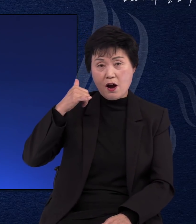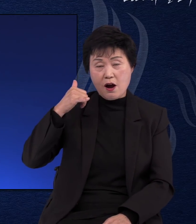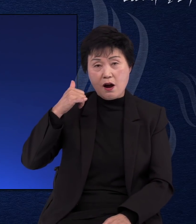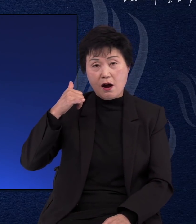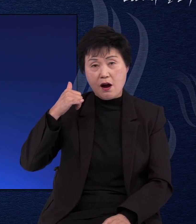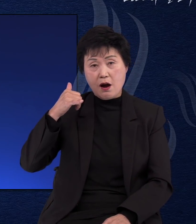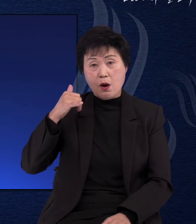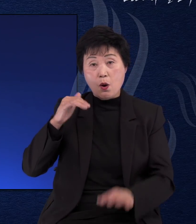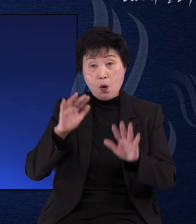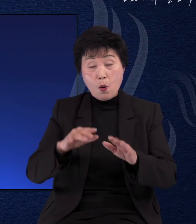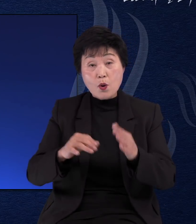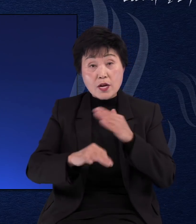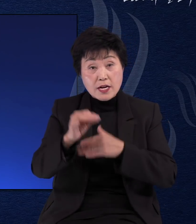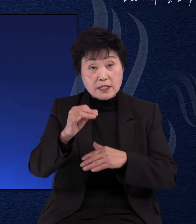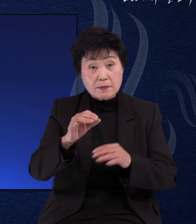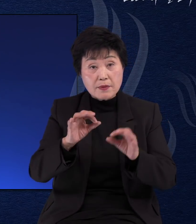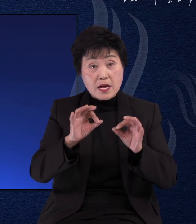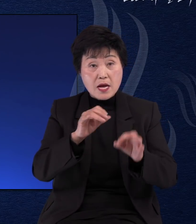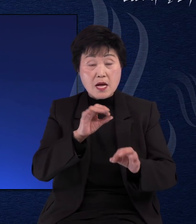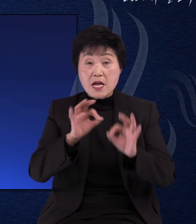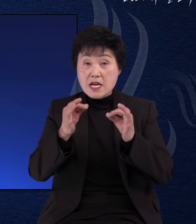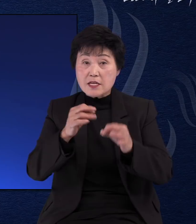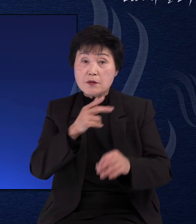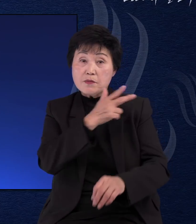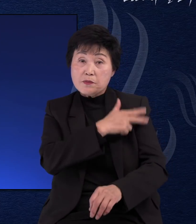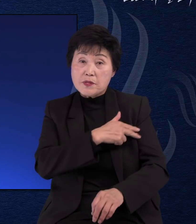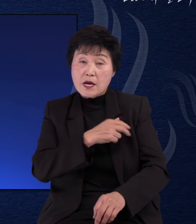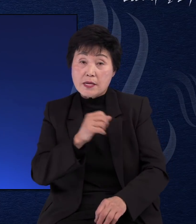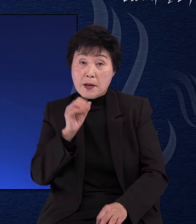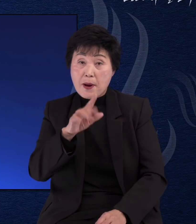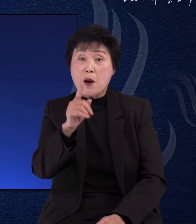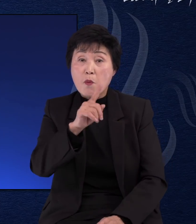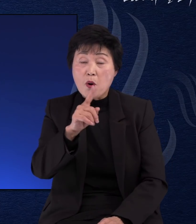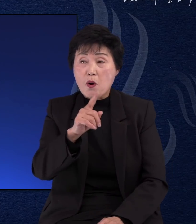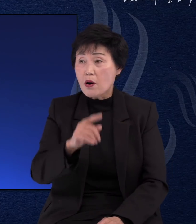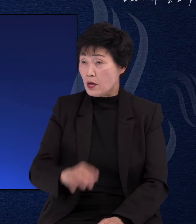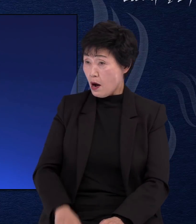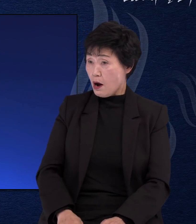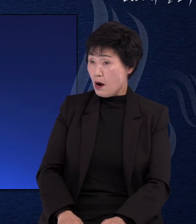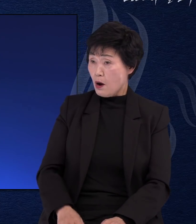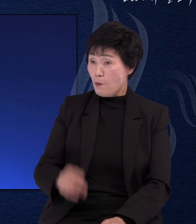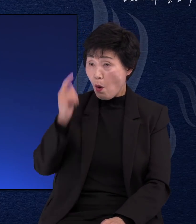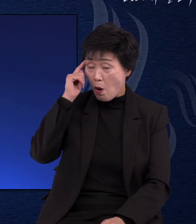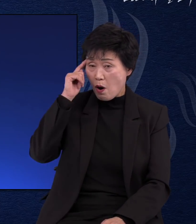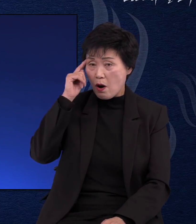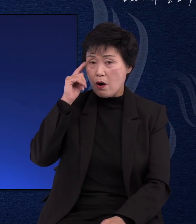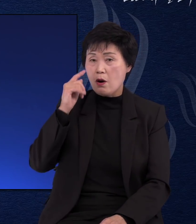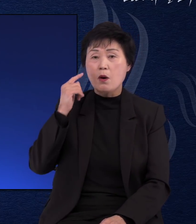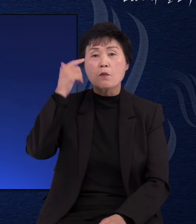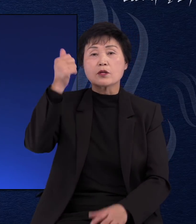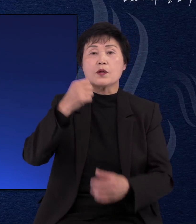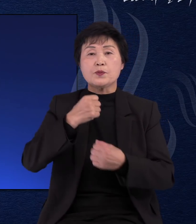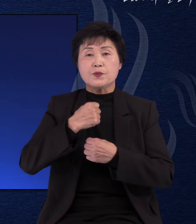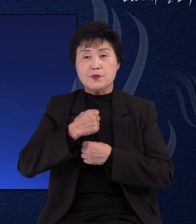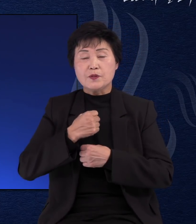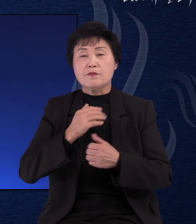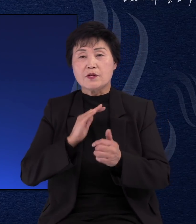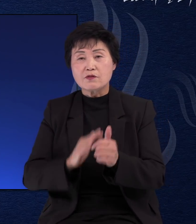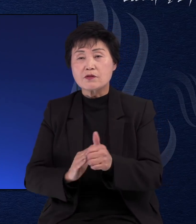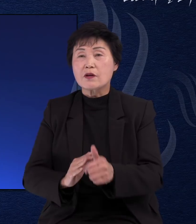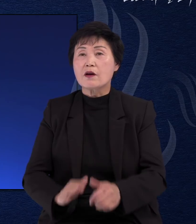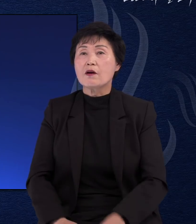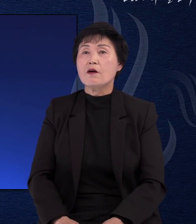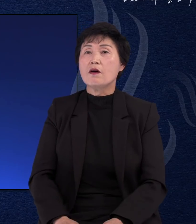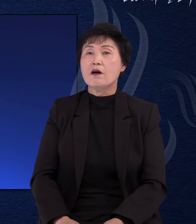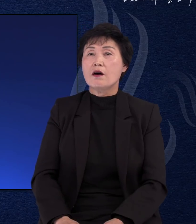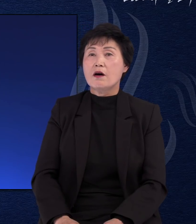얘기를 하셨어요? 제가요? 해놓고도 기억 안 나시는 것 봐. 제가요? 목사님 그거 조심해 주세요. 내가 미쳤나 봐요. 집사님